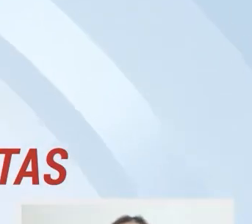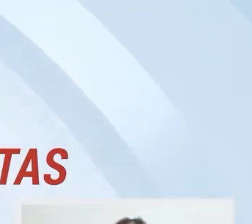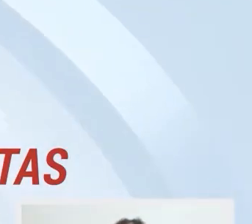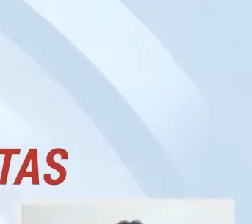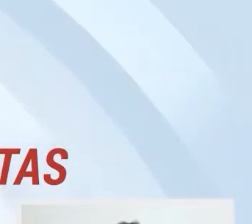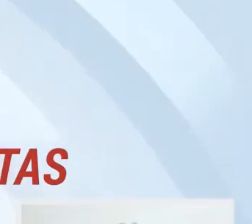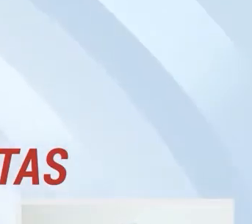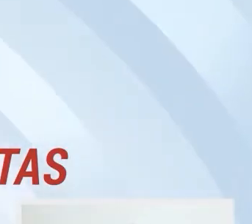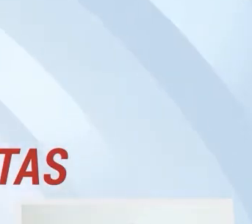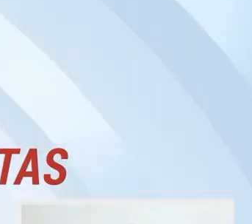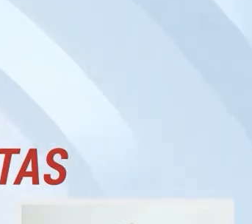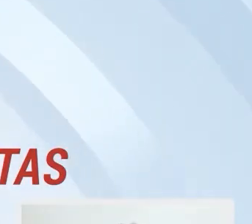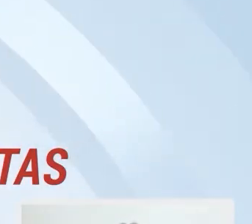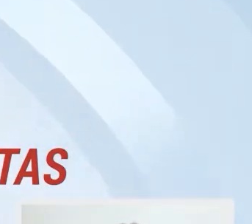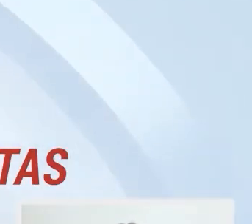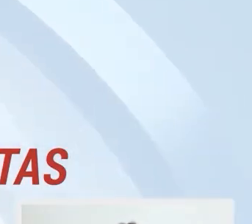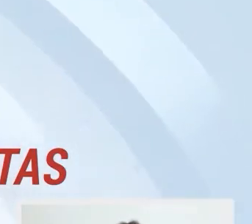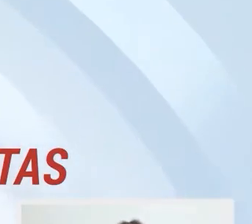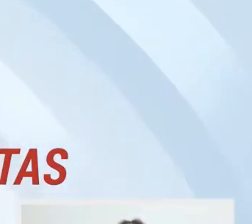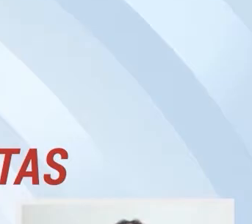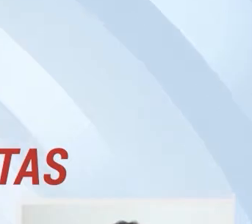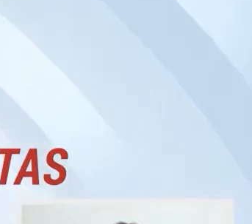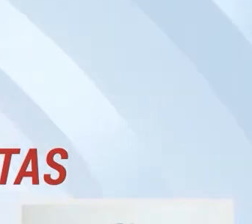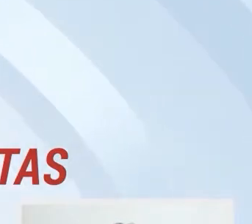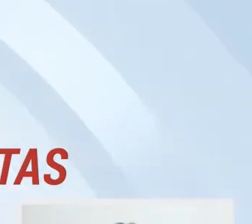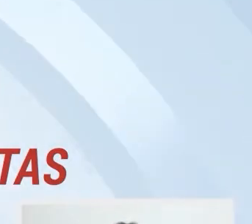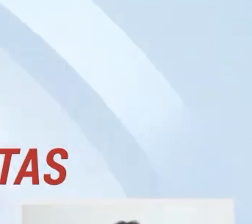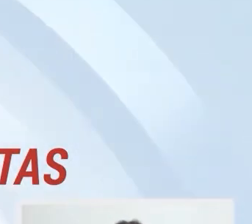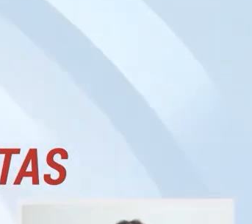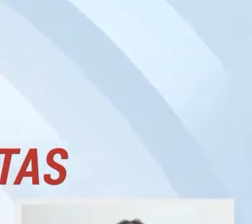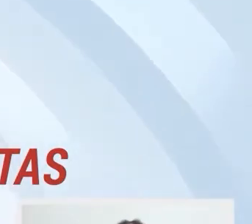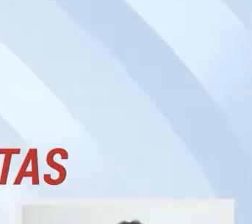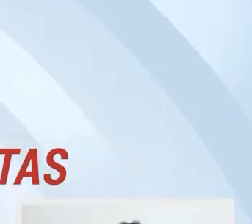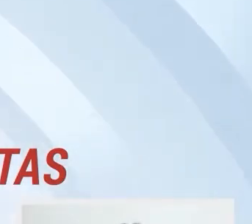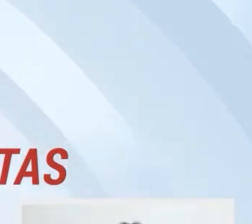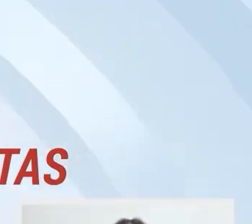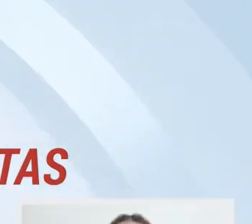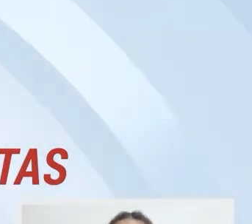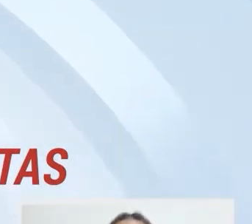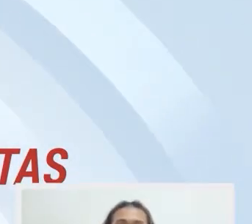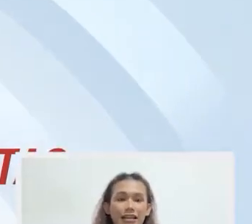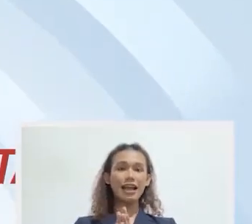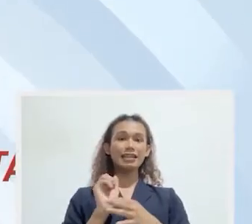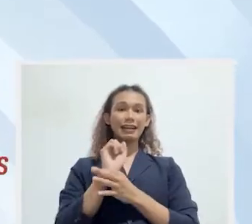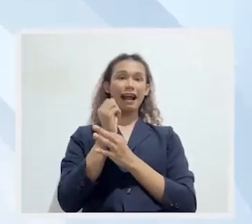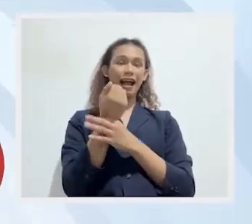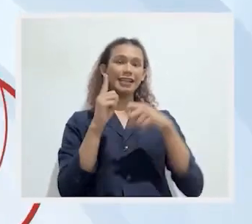individu non-disabilitas yang memiliki usia, tinggi badan, lingkar pinggang,